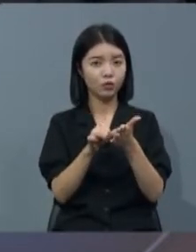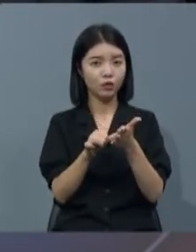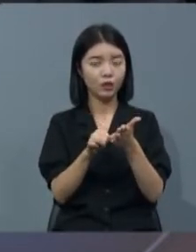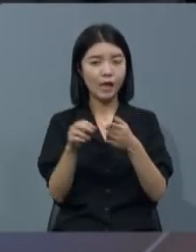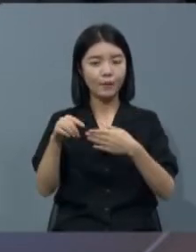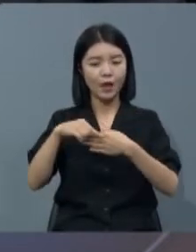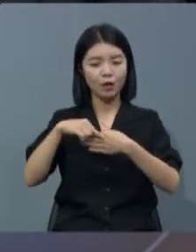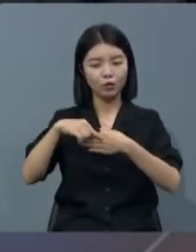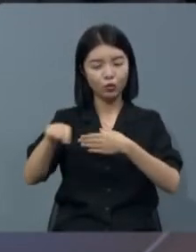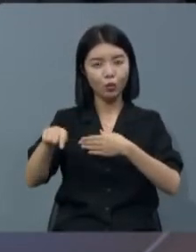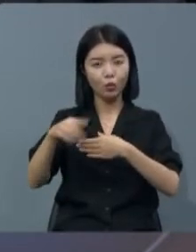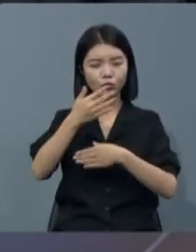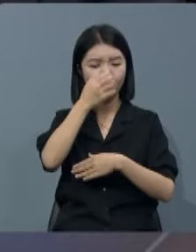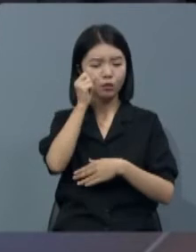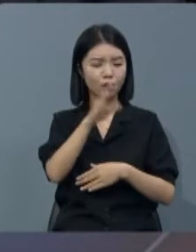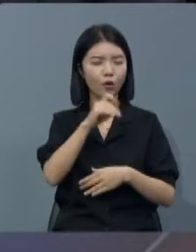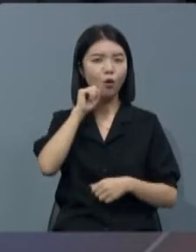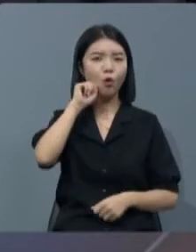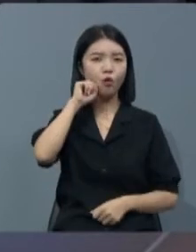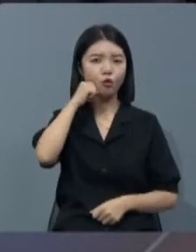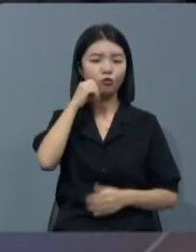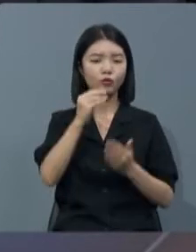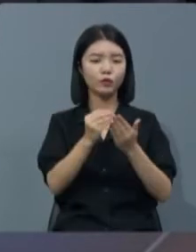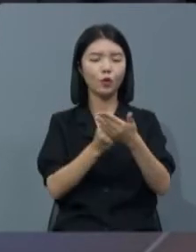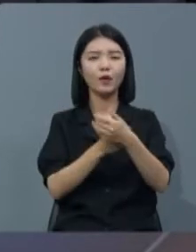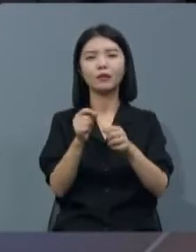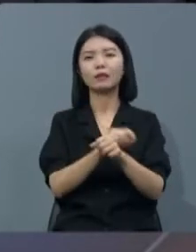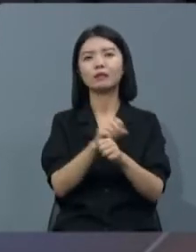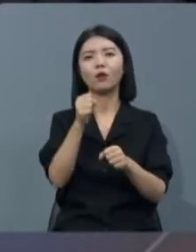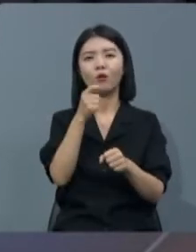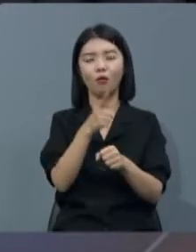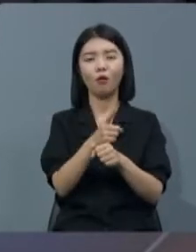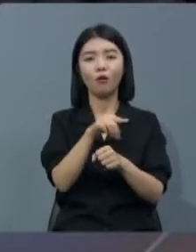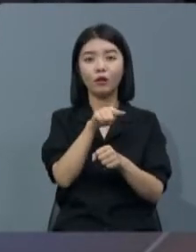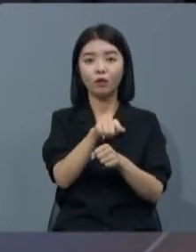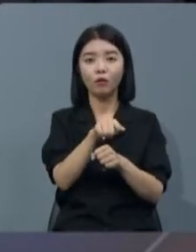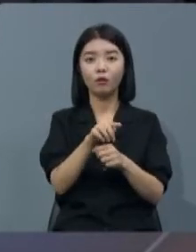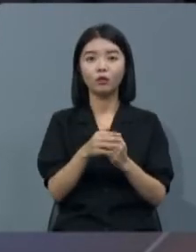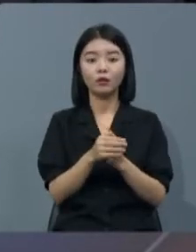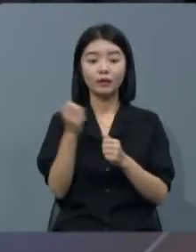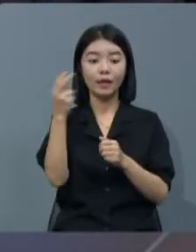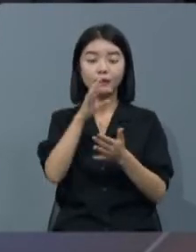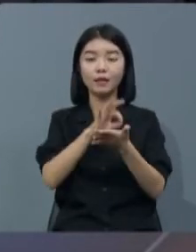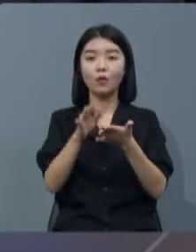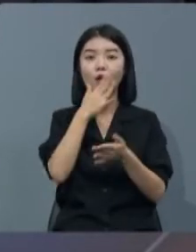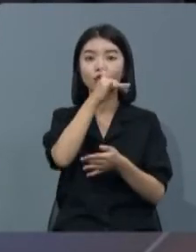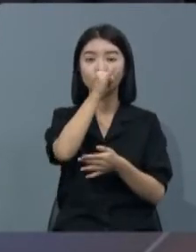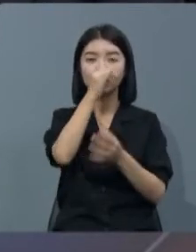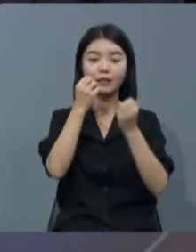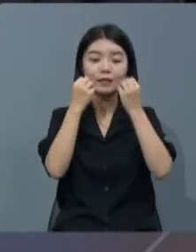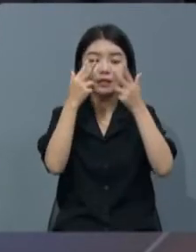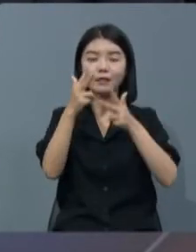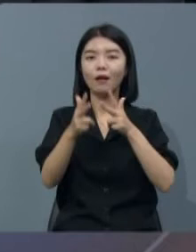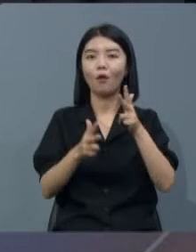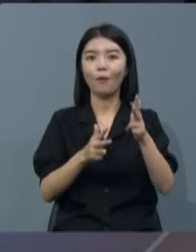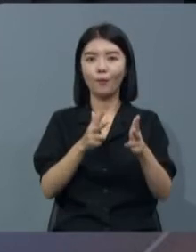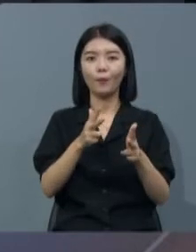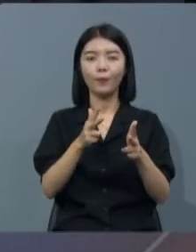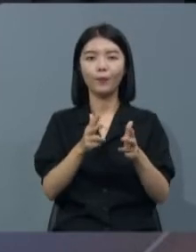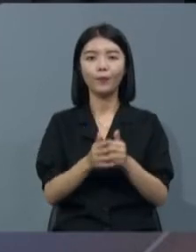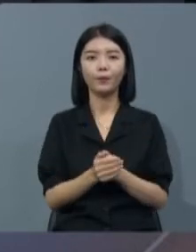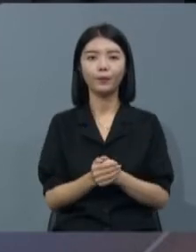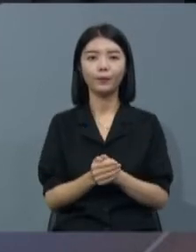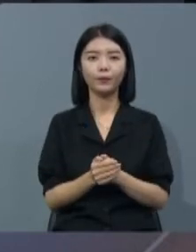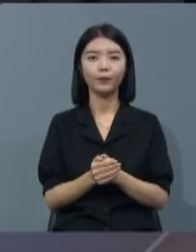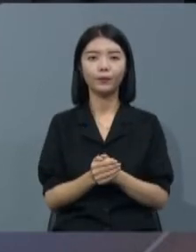밖으로 처리되기가 어려운 섬의 특성상 이것을 재활용하는 이 신산업을